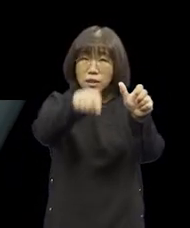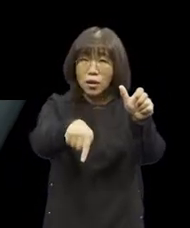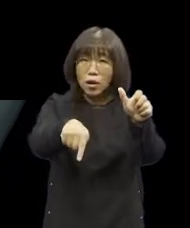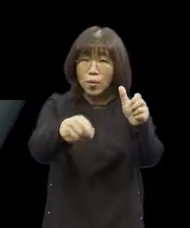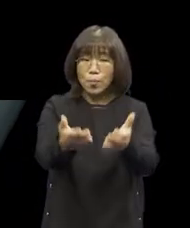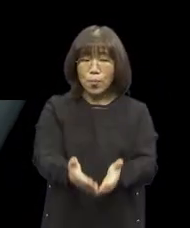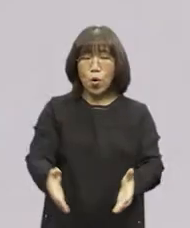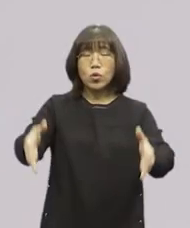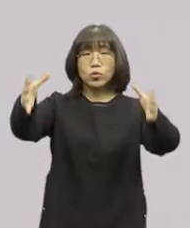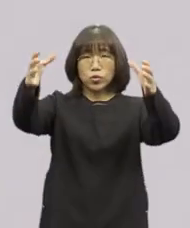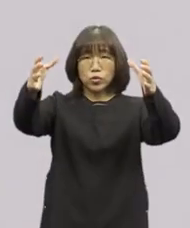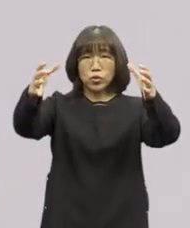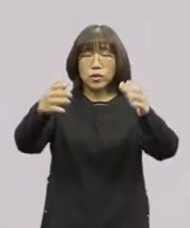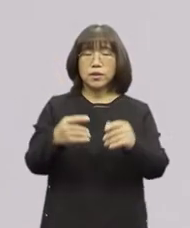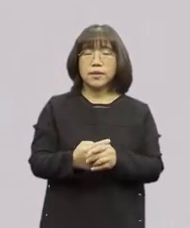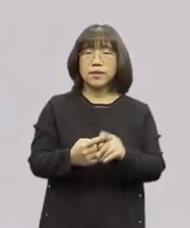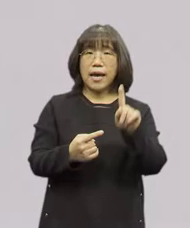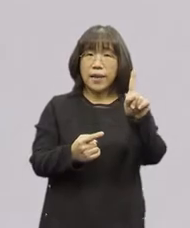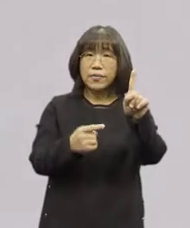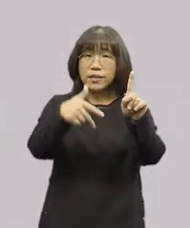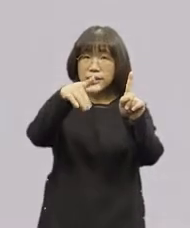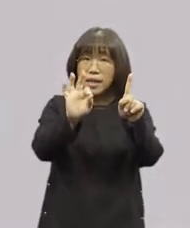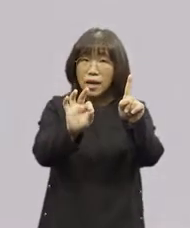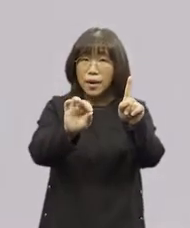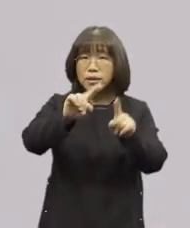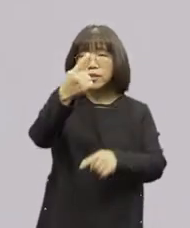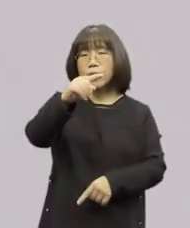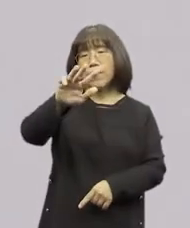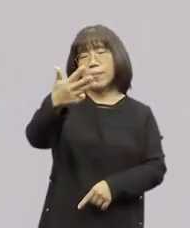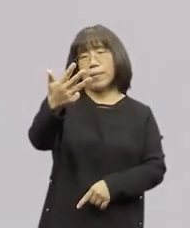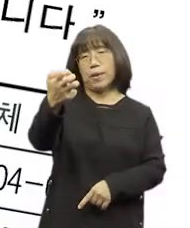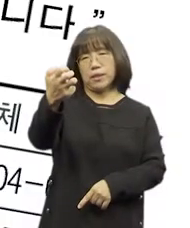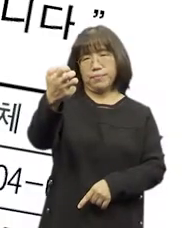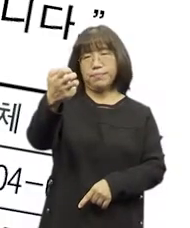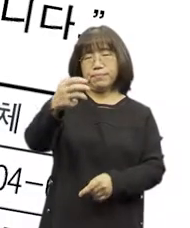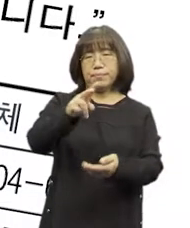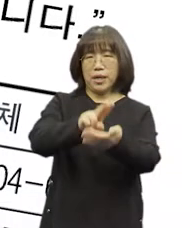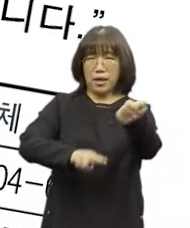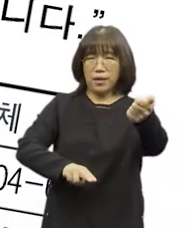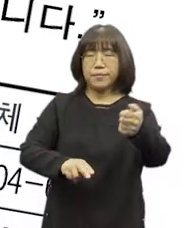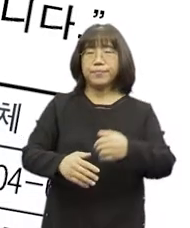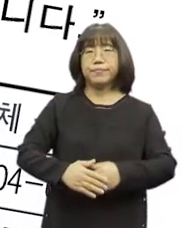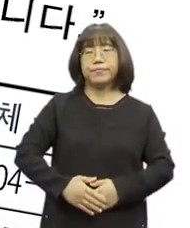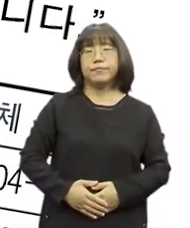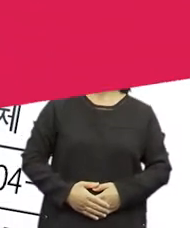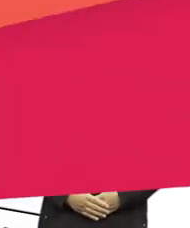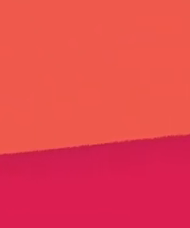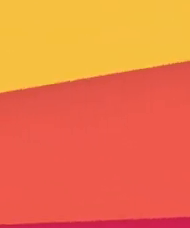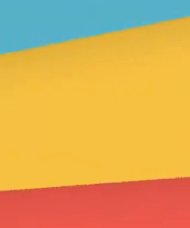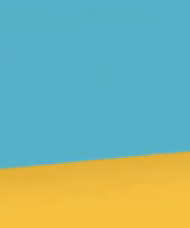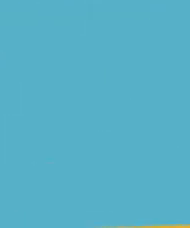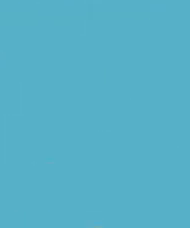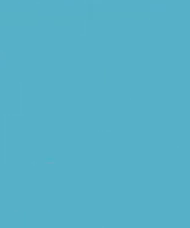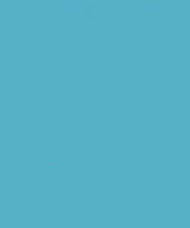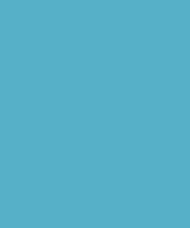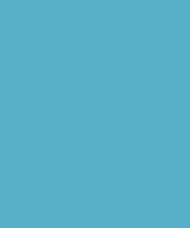75리터 쓰레기 종량제 봉투는 개당 1,880원에 판매될 예정입니다.